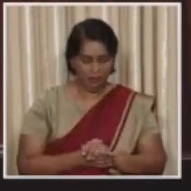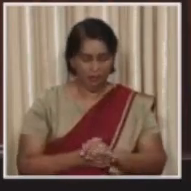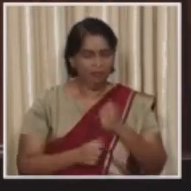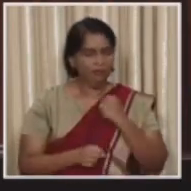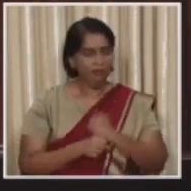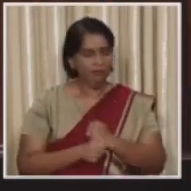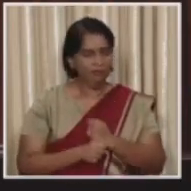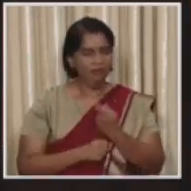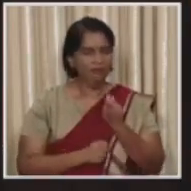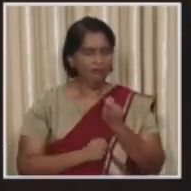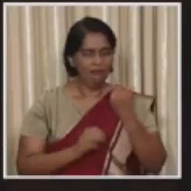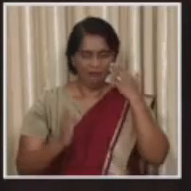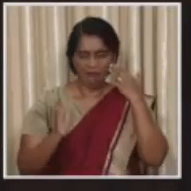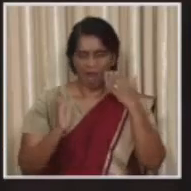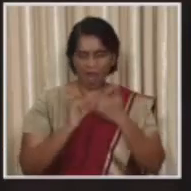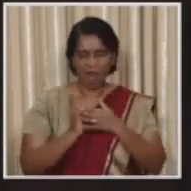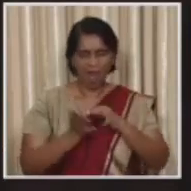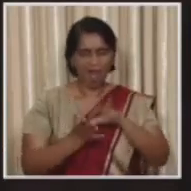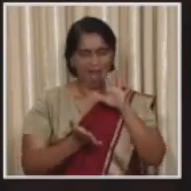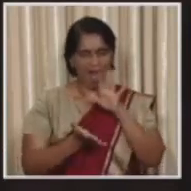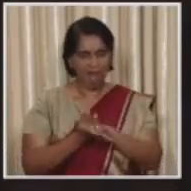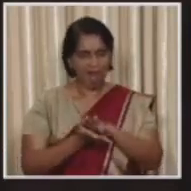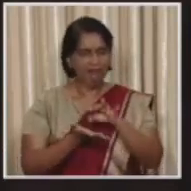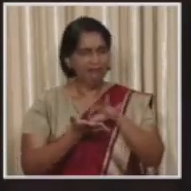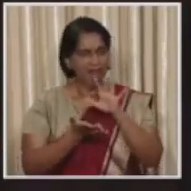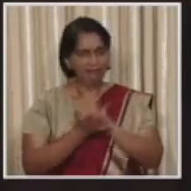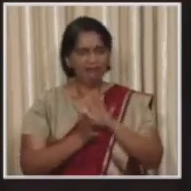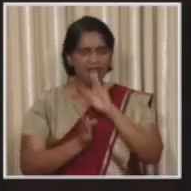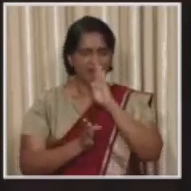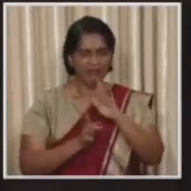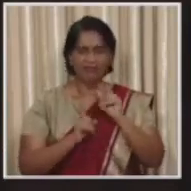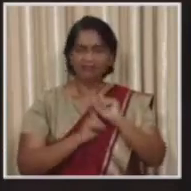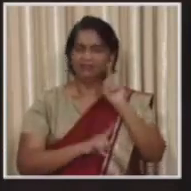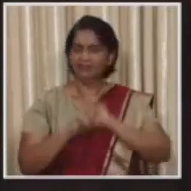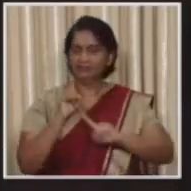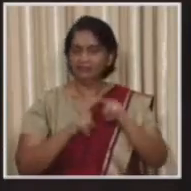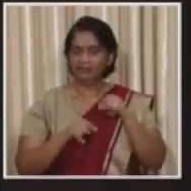රාජ්‍ය මූල්‍ය පිළිබඳ තීන්දුව තීරණ ගන්න පාර්ලිමේන්තුවට